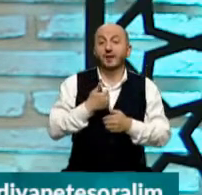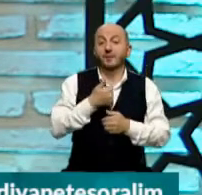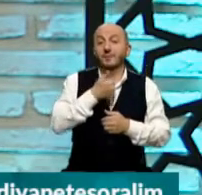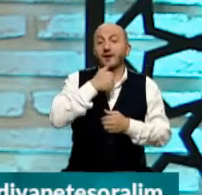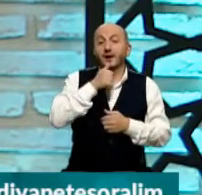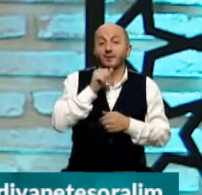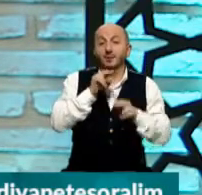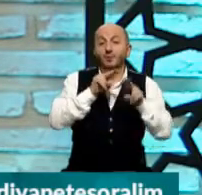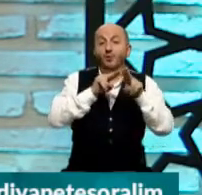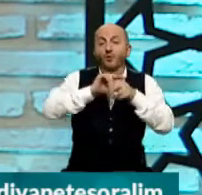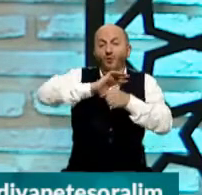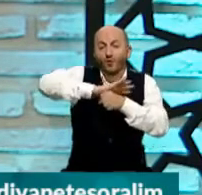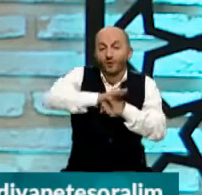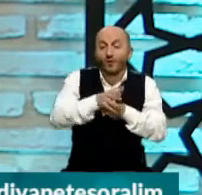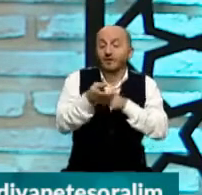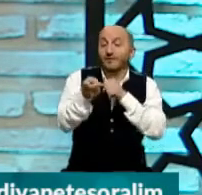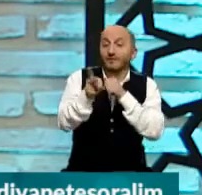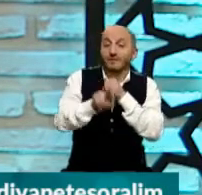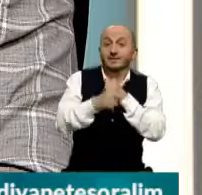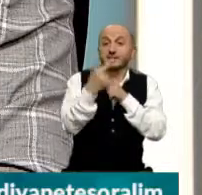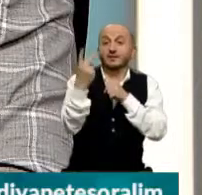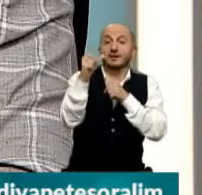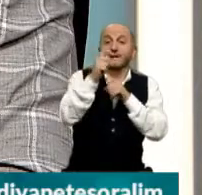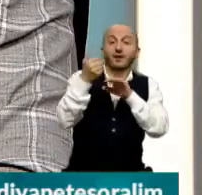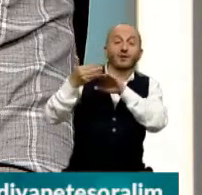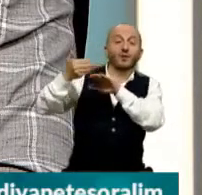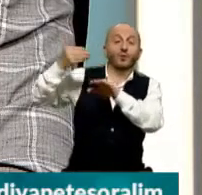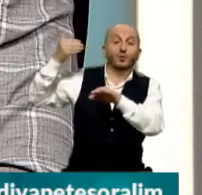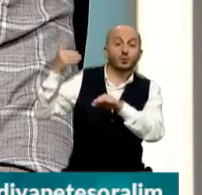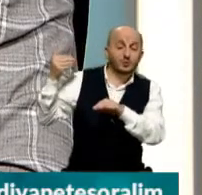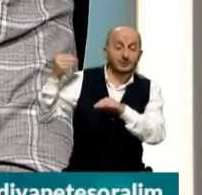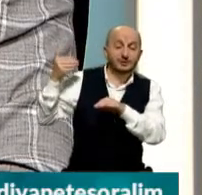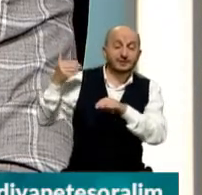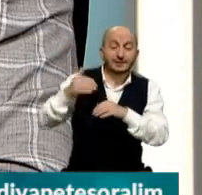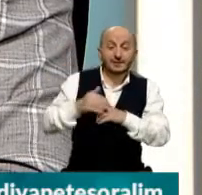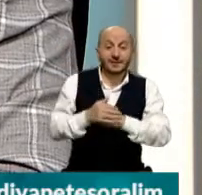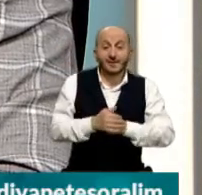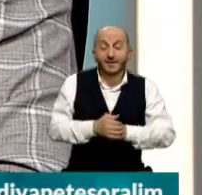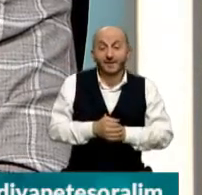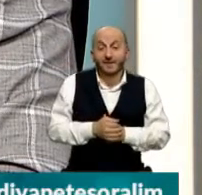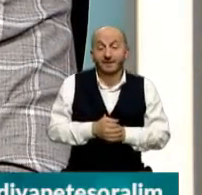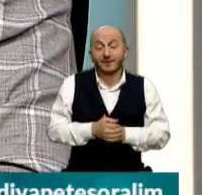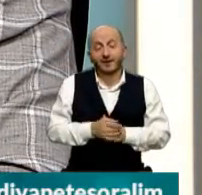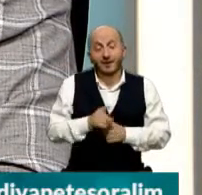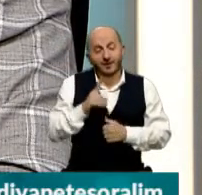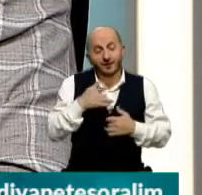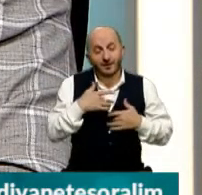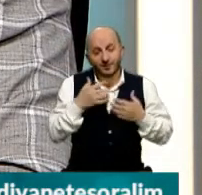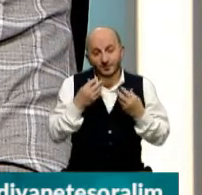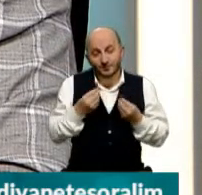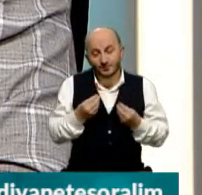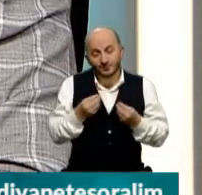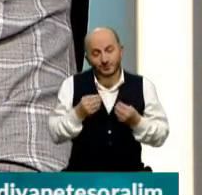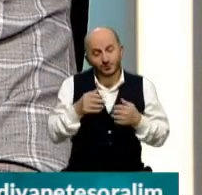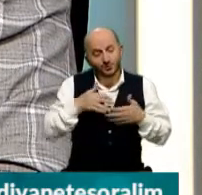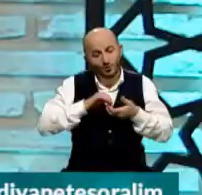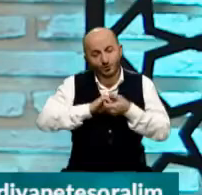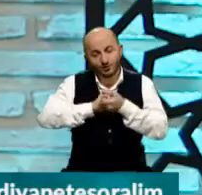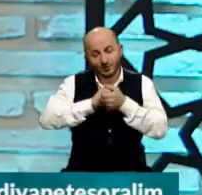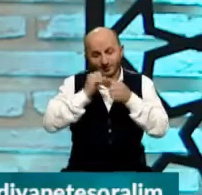etti. 2 ay oldu. Üzüntüsünü yaşıyorum zaten. Allah rahmet eylesin. Sağ ol, Allah razı olsun. Dostlar sağ